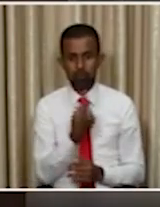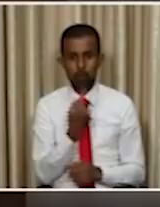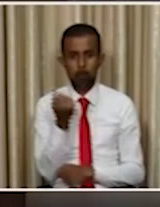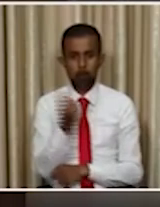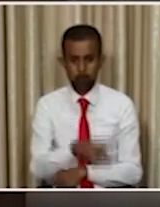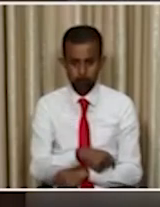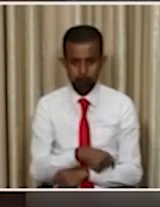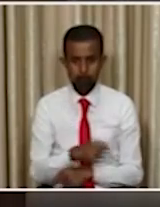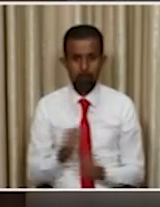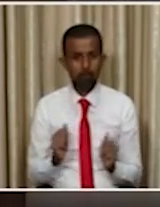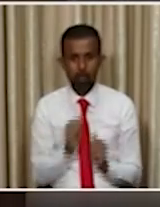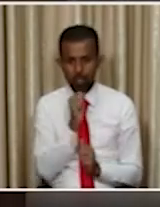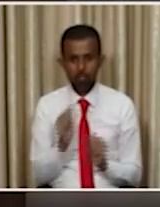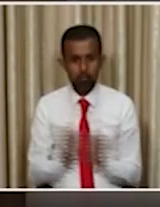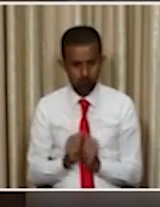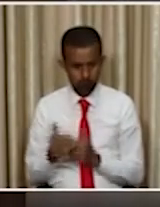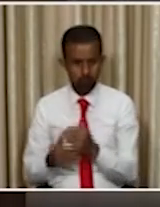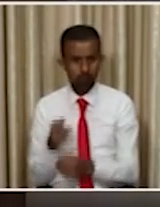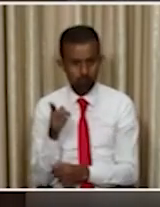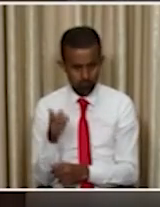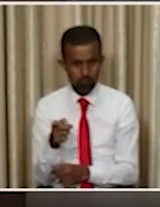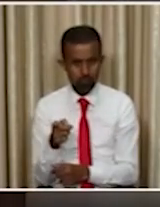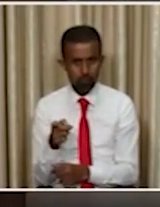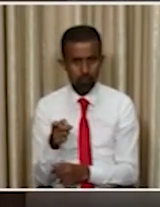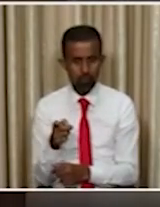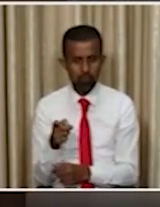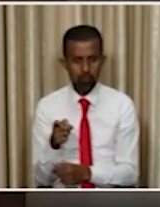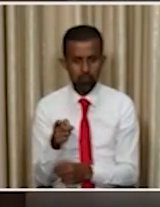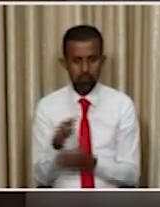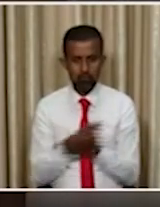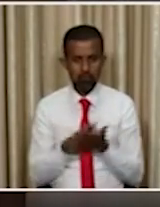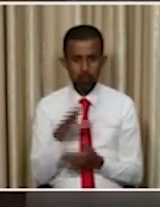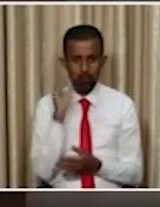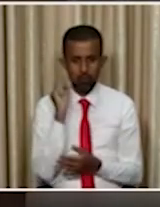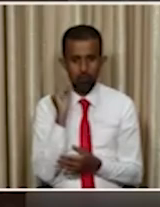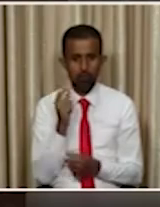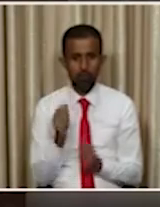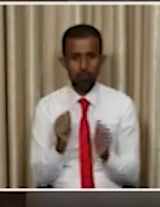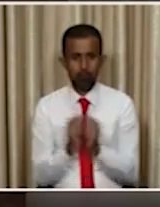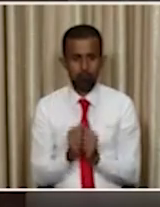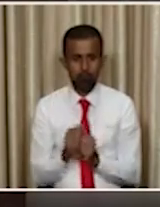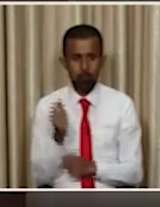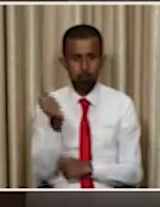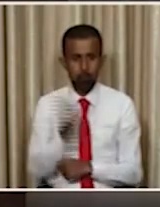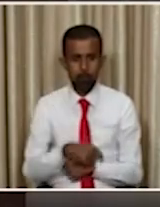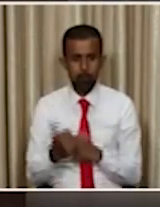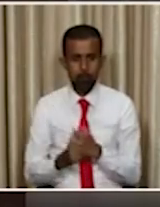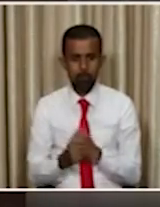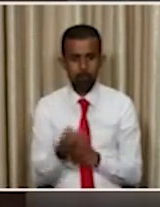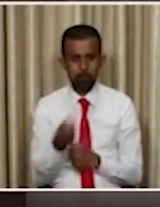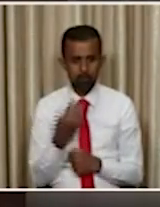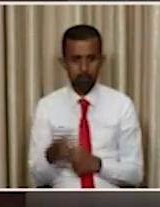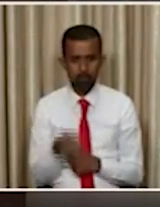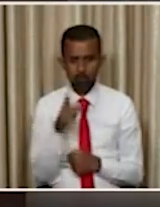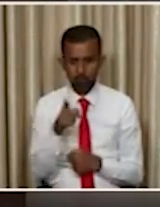පියවරයන් ක්‍රියාත්මක වෙනවාද නැද්ද කියන එක ගැන යම් අවබෝධයක් ලබා ගන්න වැඩපිළිවෙලක් ඔබතුමා හඳුන්වලා දීලා තියෙනවාද?